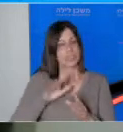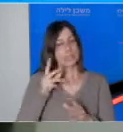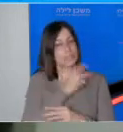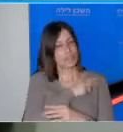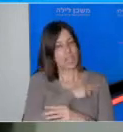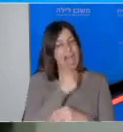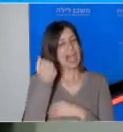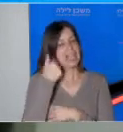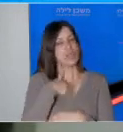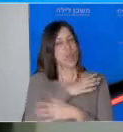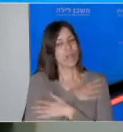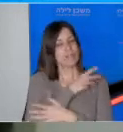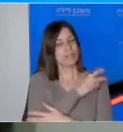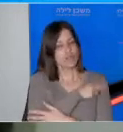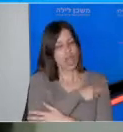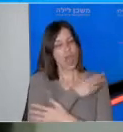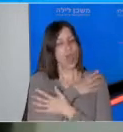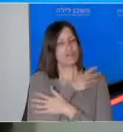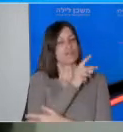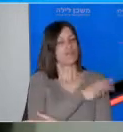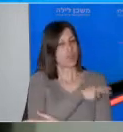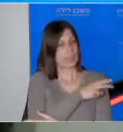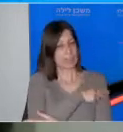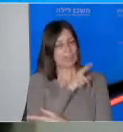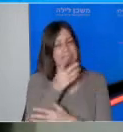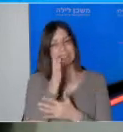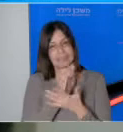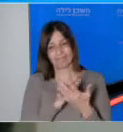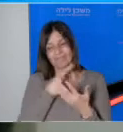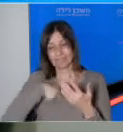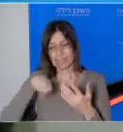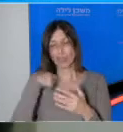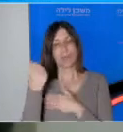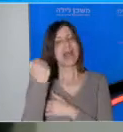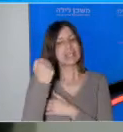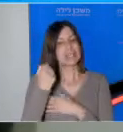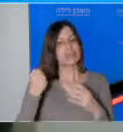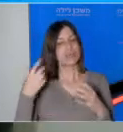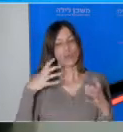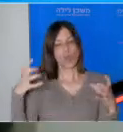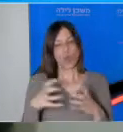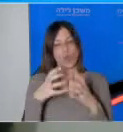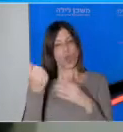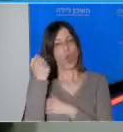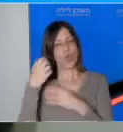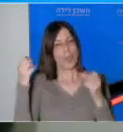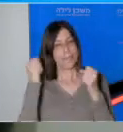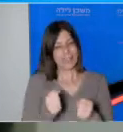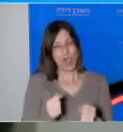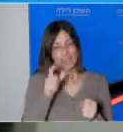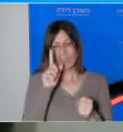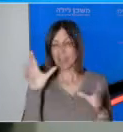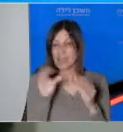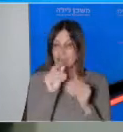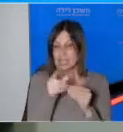אנחנו אוהבים את המשטרה, אנחנו אוהבים את השוטרים, השוטרים זה חלק מאיתנו, אנחנו מחזקים את כוחות הביטחון, אבל יחד עם זאת צריכים לדעת לבוא